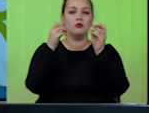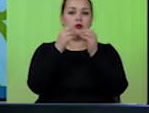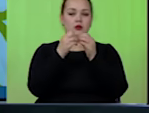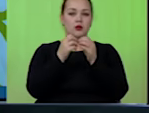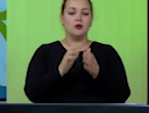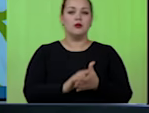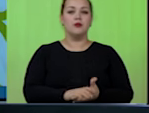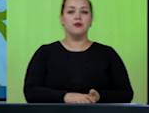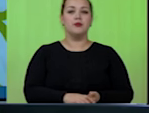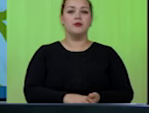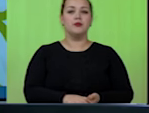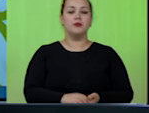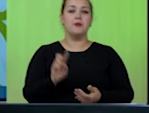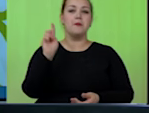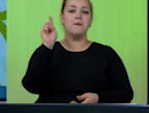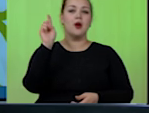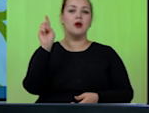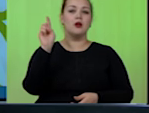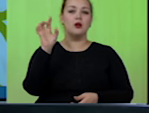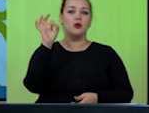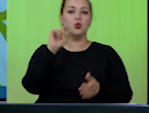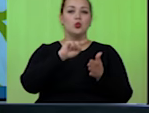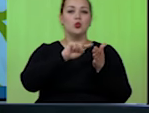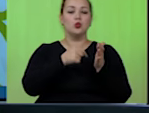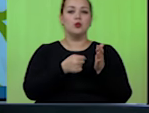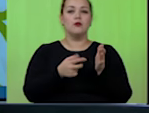0,8. Б.